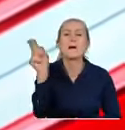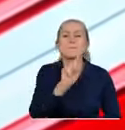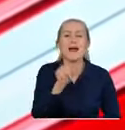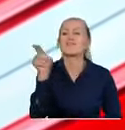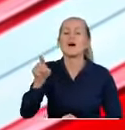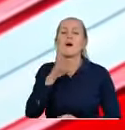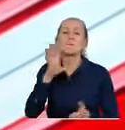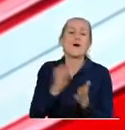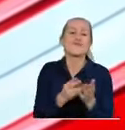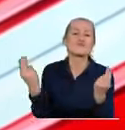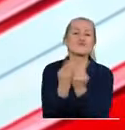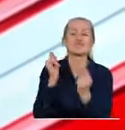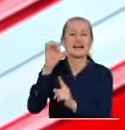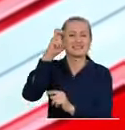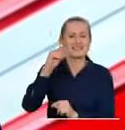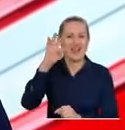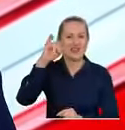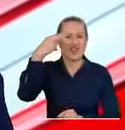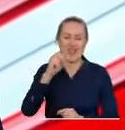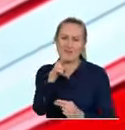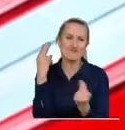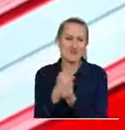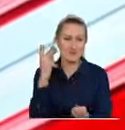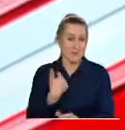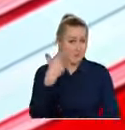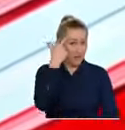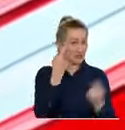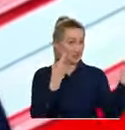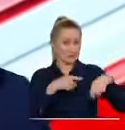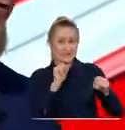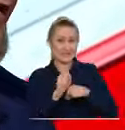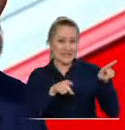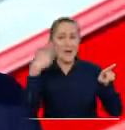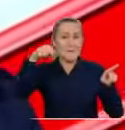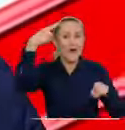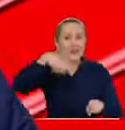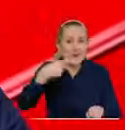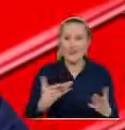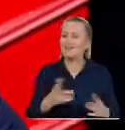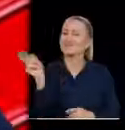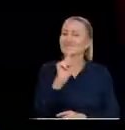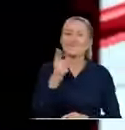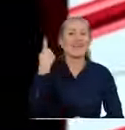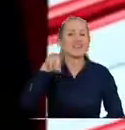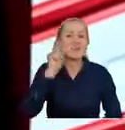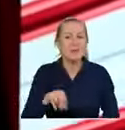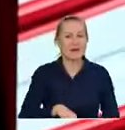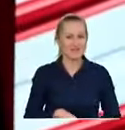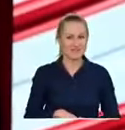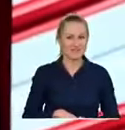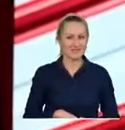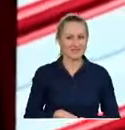Grzegorza Schetyny. Wydaje nam się, że jest tutaj prezydent Andrzej Duda. Nieprawda, proszę państwa.